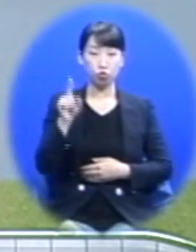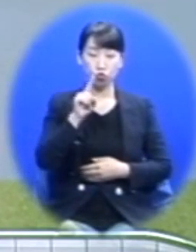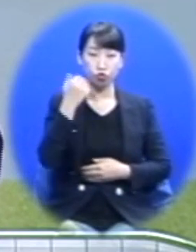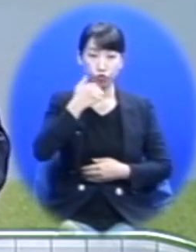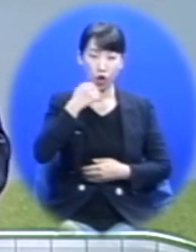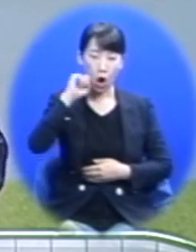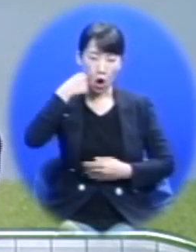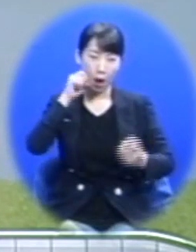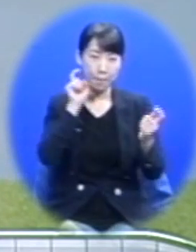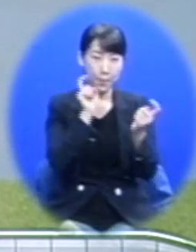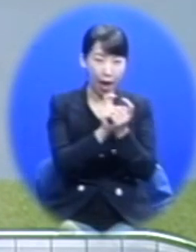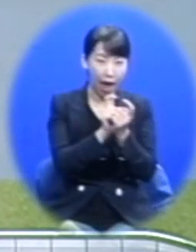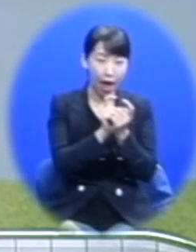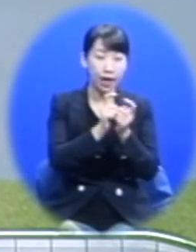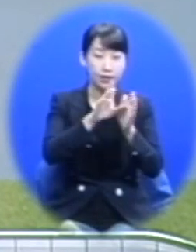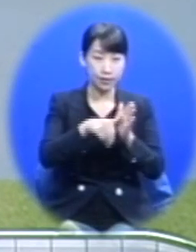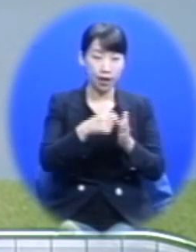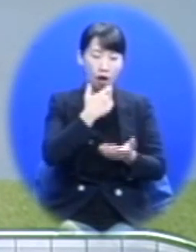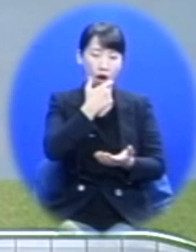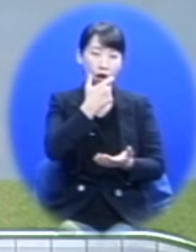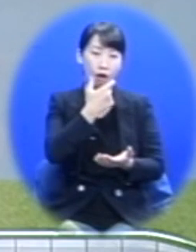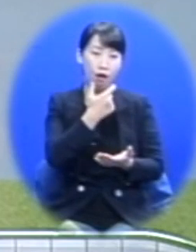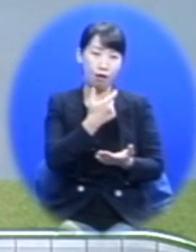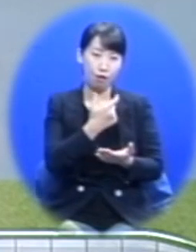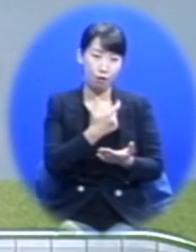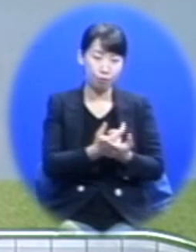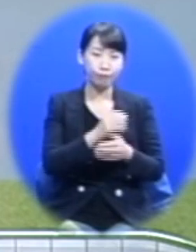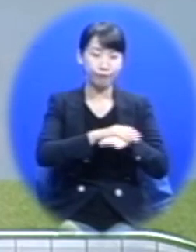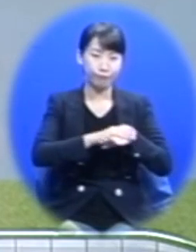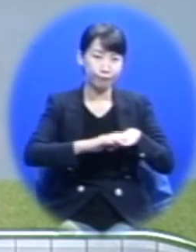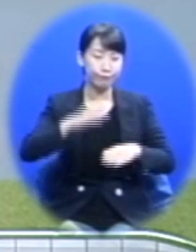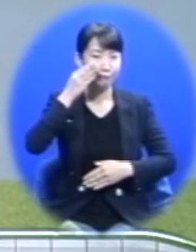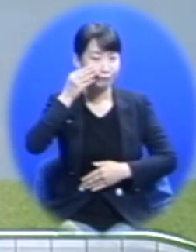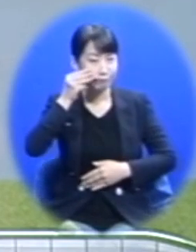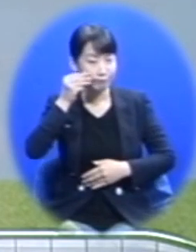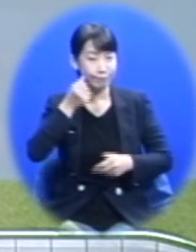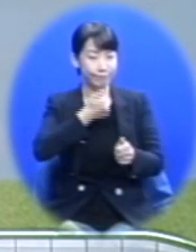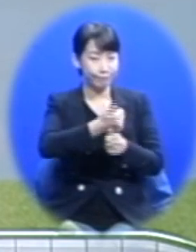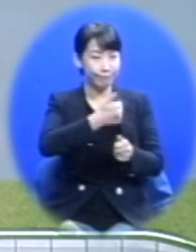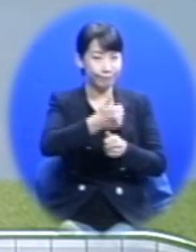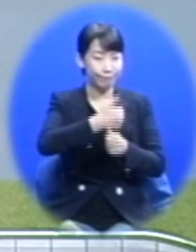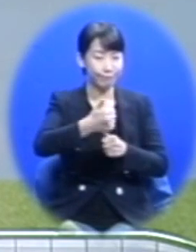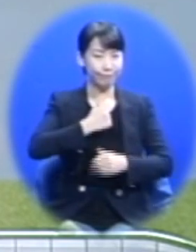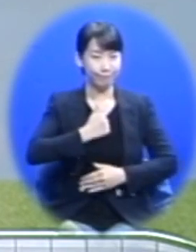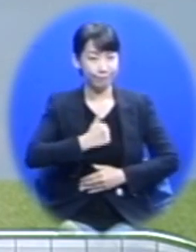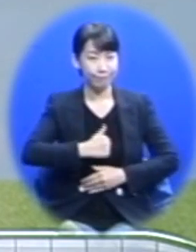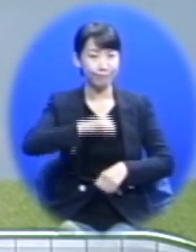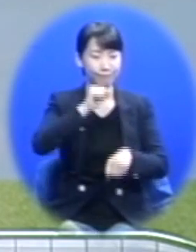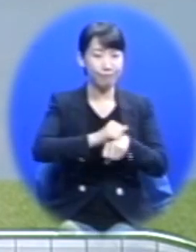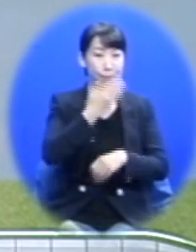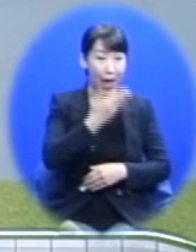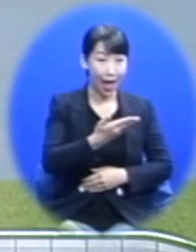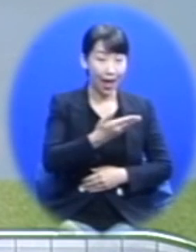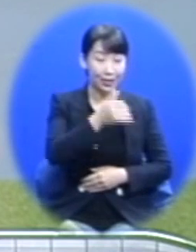때 감동적으로 아주 수월하게 그 어려운 문제들을 극복해 내시는 분들이